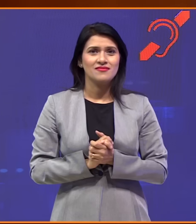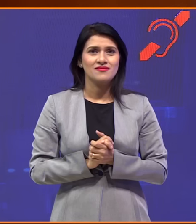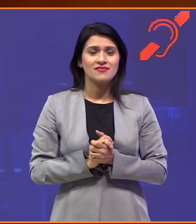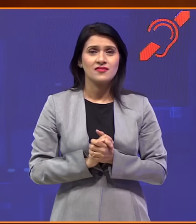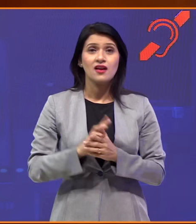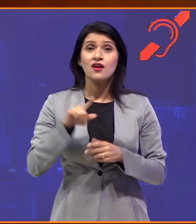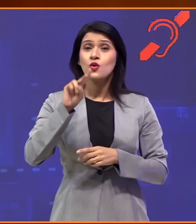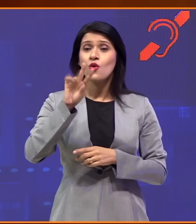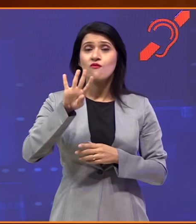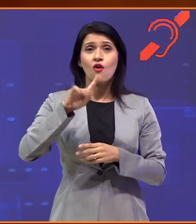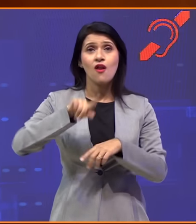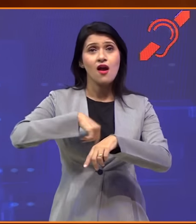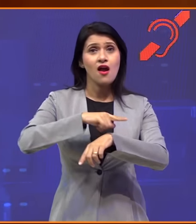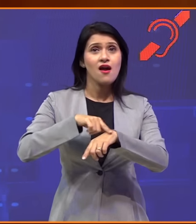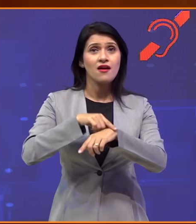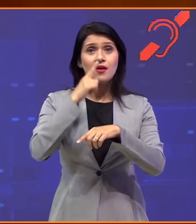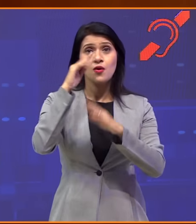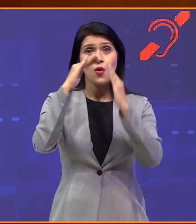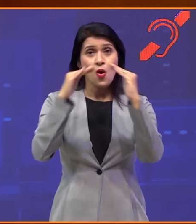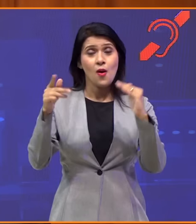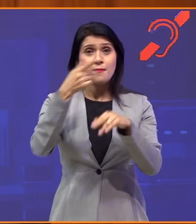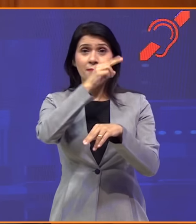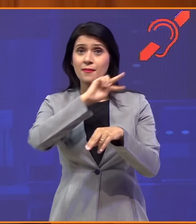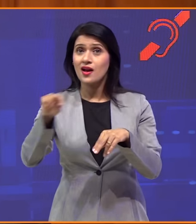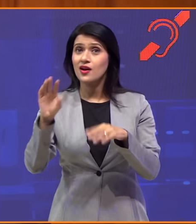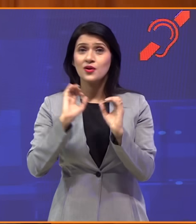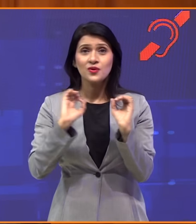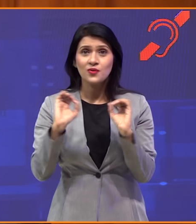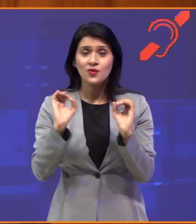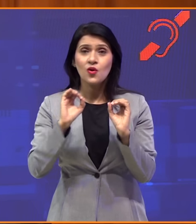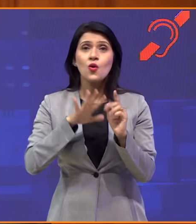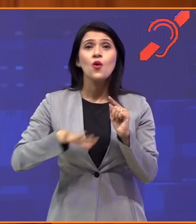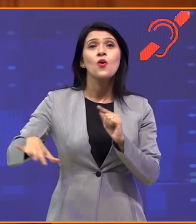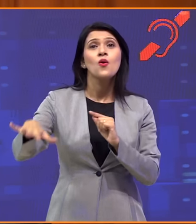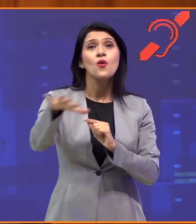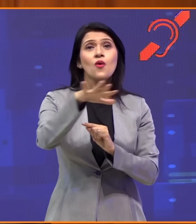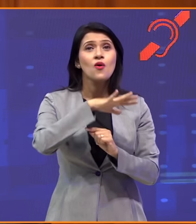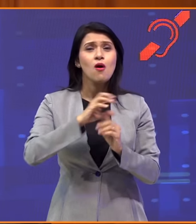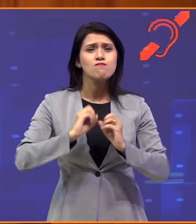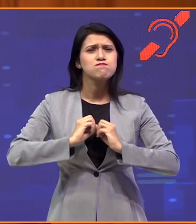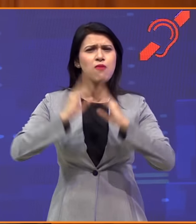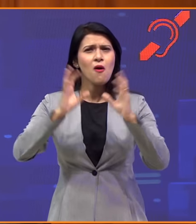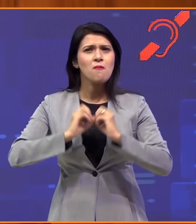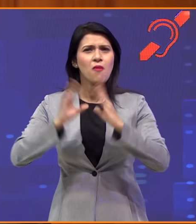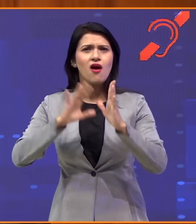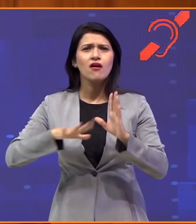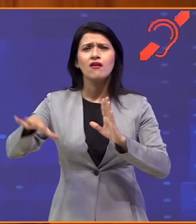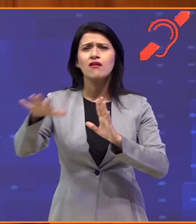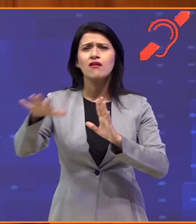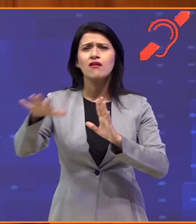24 घंटे में लड़की अपने घर नहीं पहुंची तो पूरे इलाके में इतना बम मारेंगे कि इलाका धुआ धुआ हो